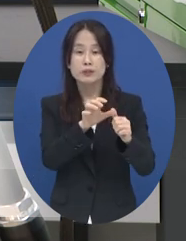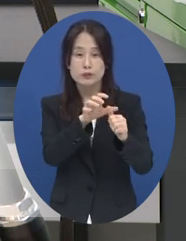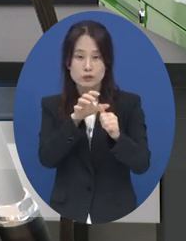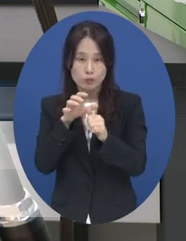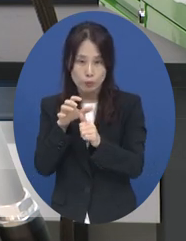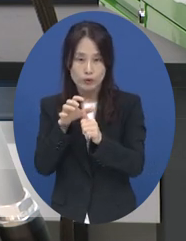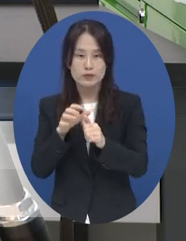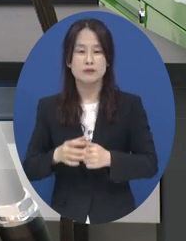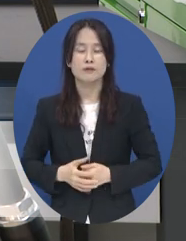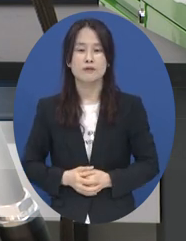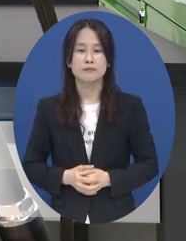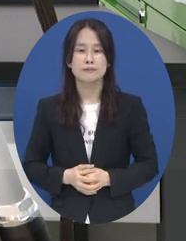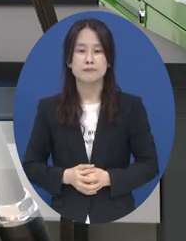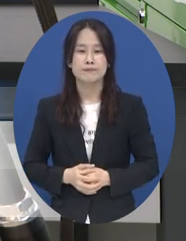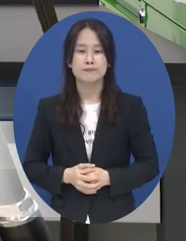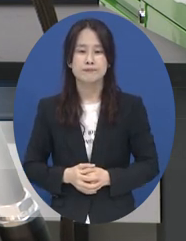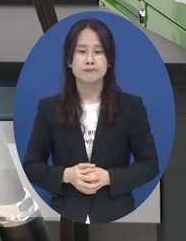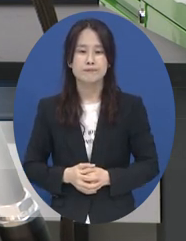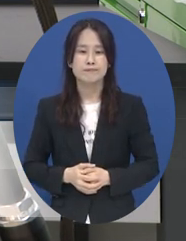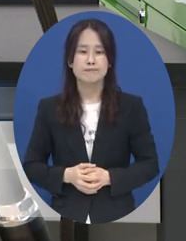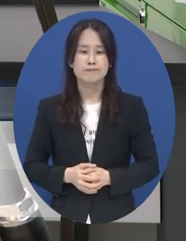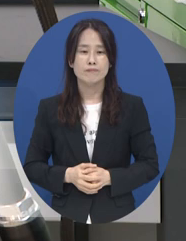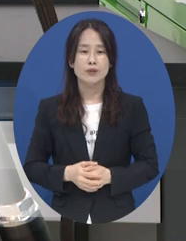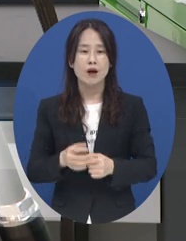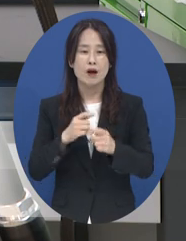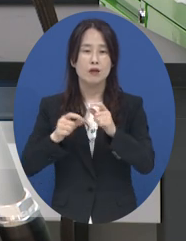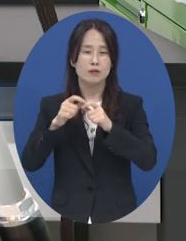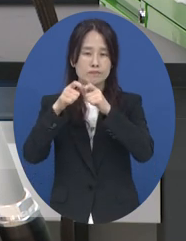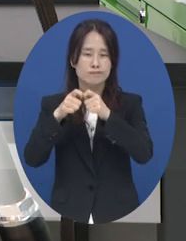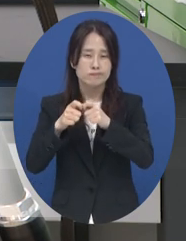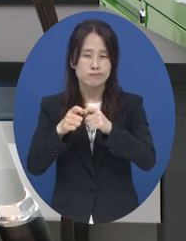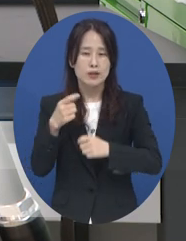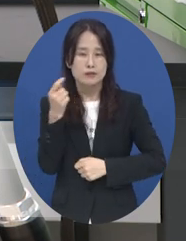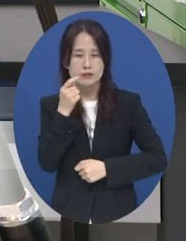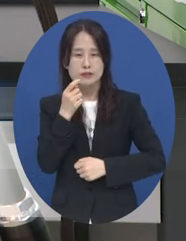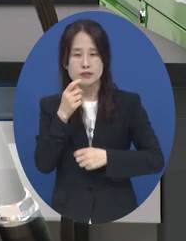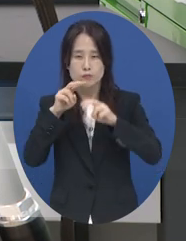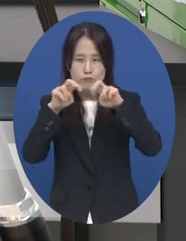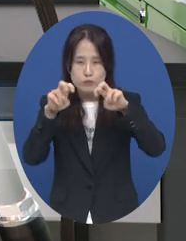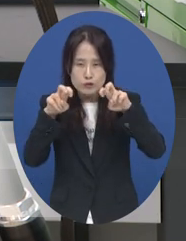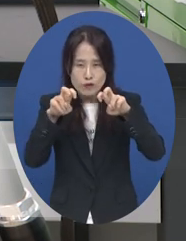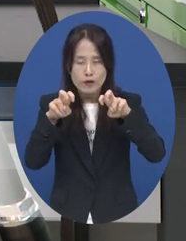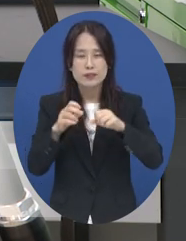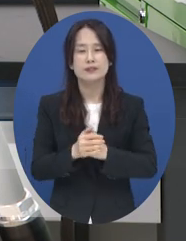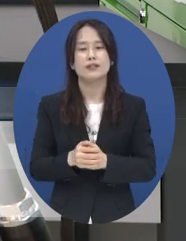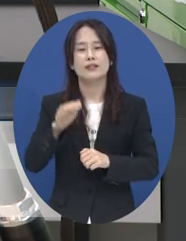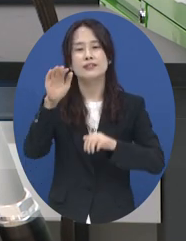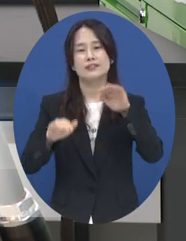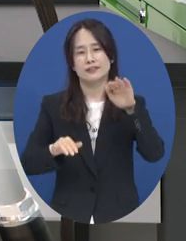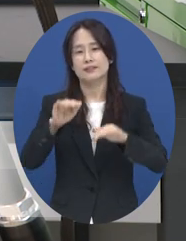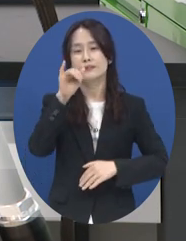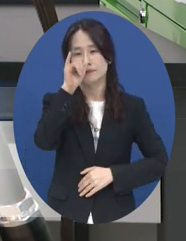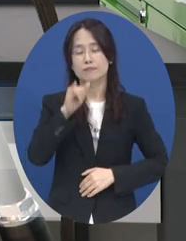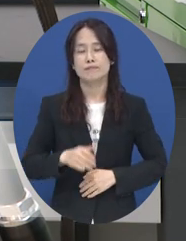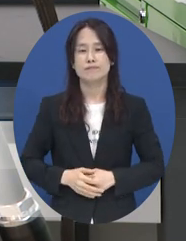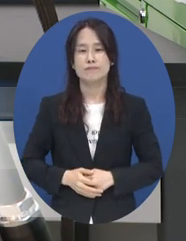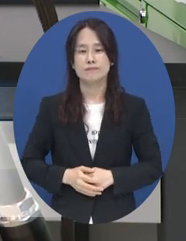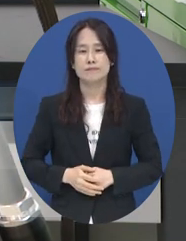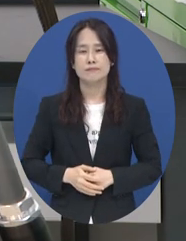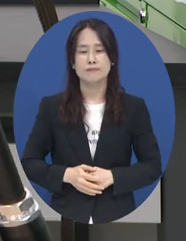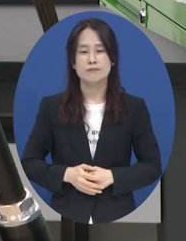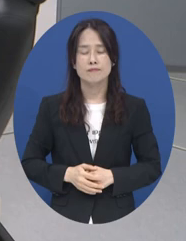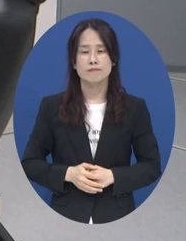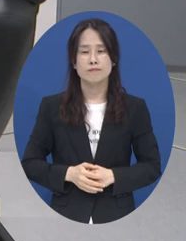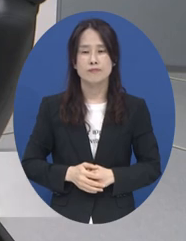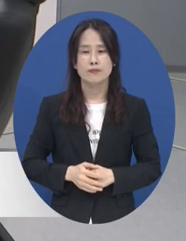과학적이고 그리고 측정 장비를 활용해서 좀 더 세밀하고 면밀히 분석하는 것이 큰 차이라고